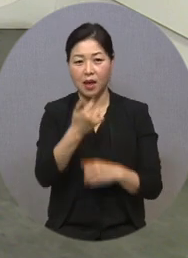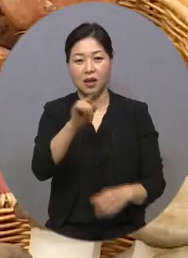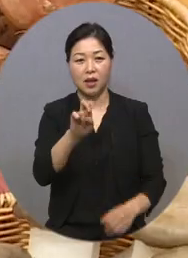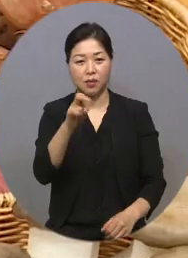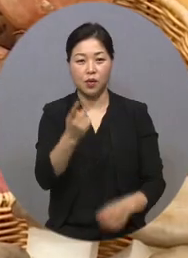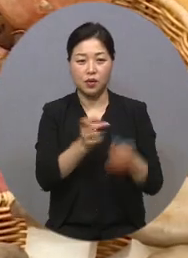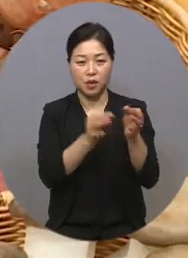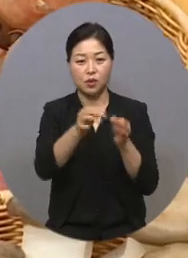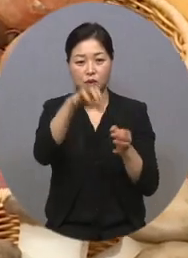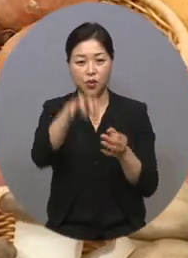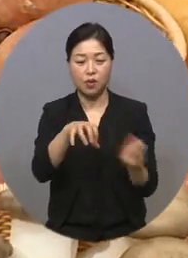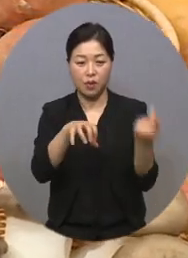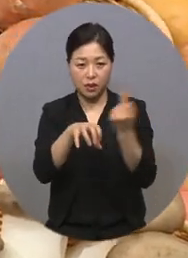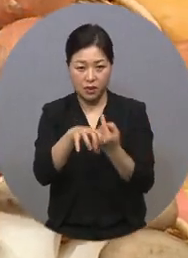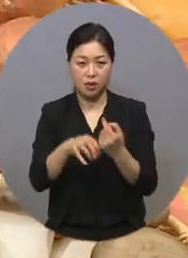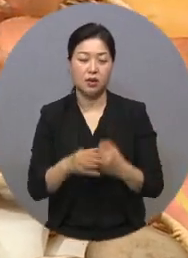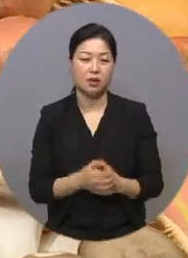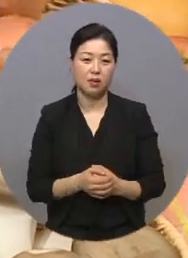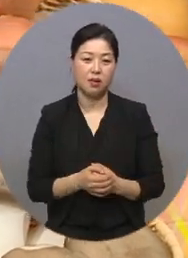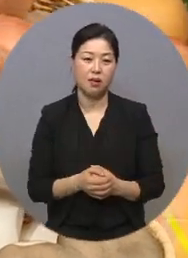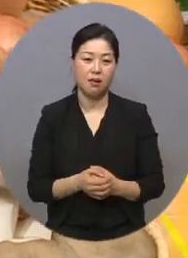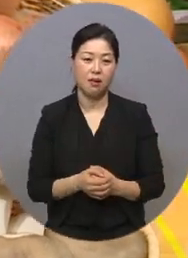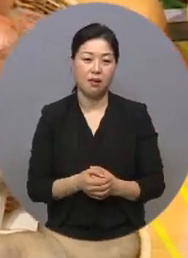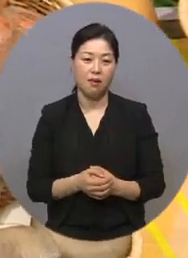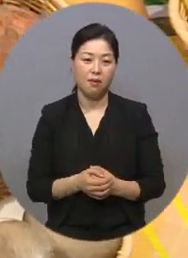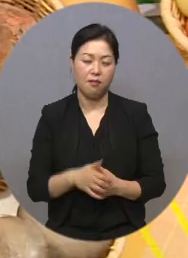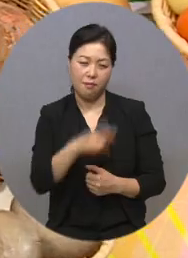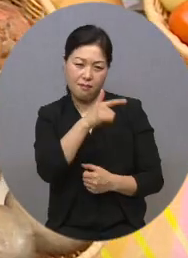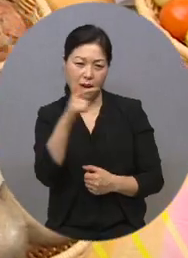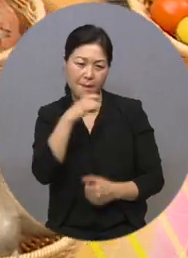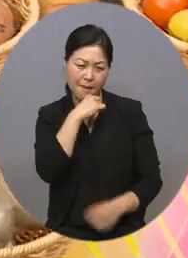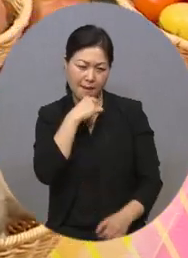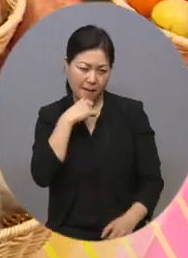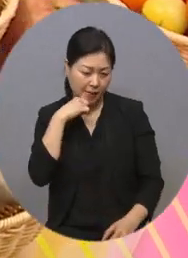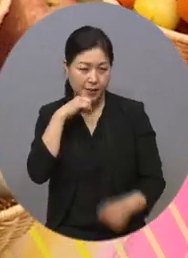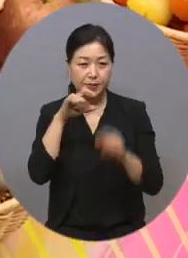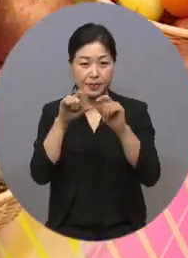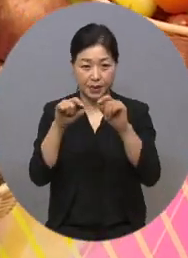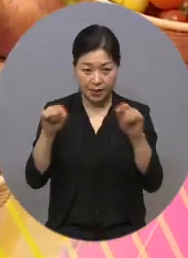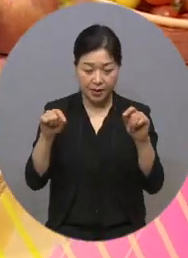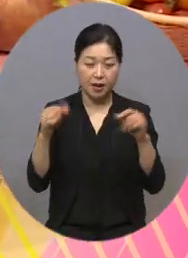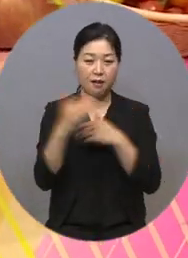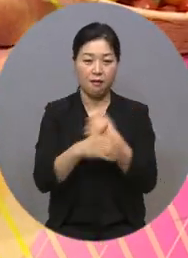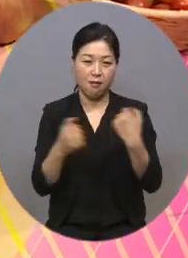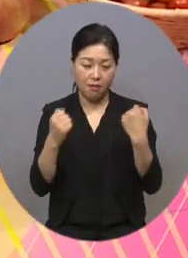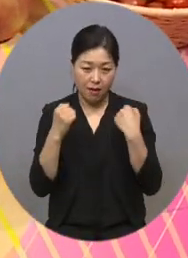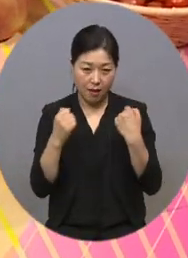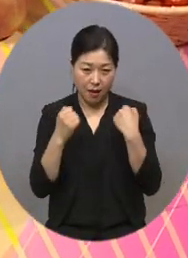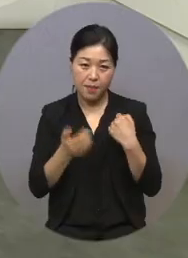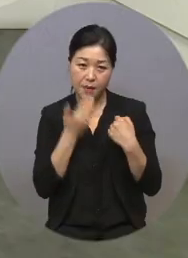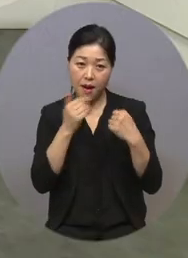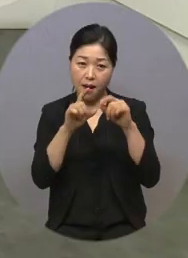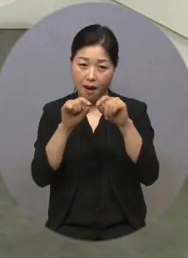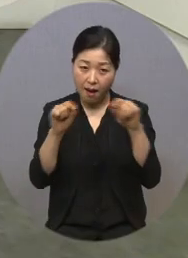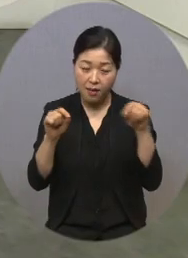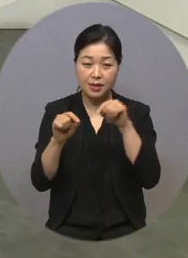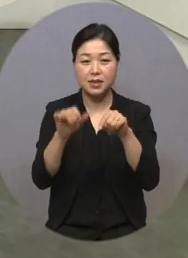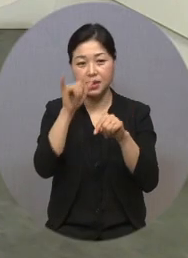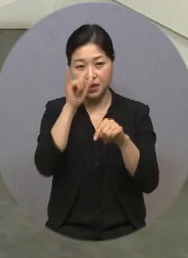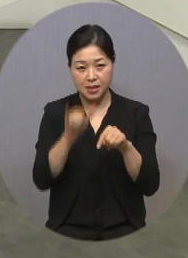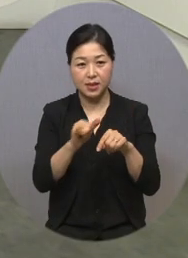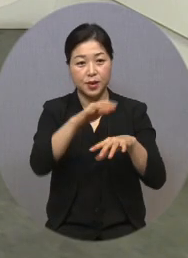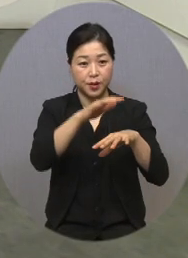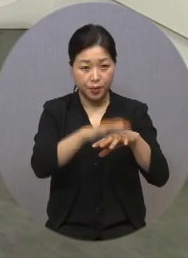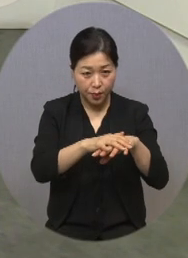오셔가지고 네. 우리 산의 진미, 우리 건강한 밥상을 책임지는 농수축산물